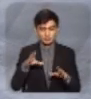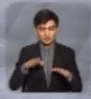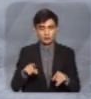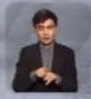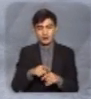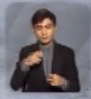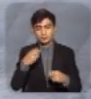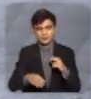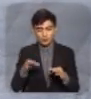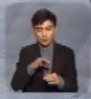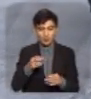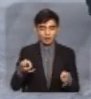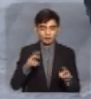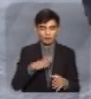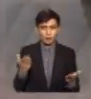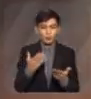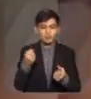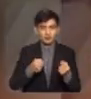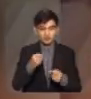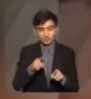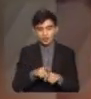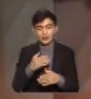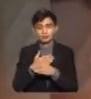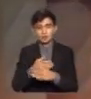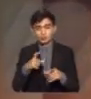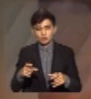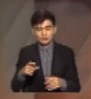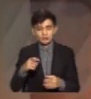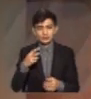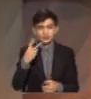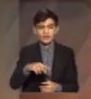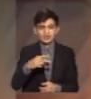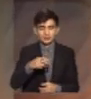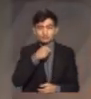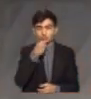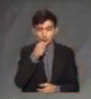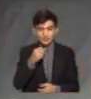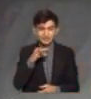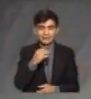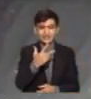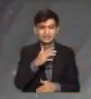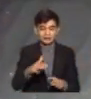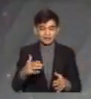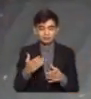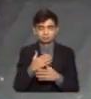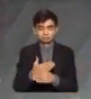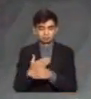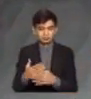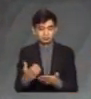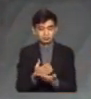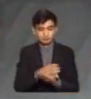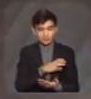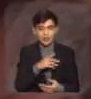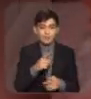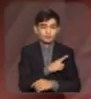или застрявших в заносах легковых машин спасатели эвакуировали 20 взрослых и 3 детей. К счастью, медицинская помощь